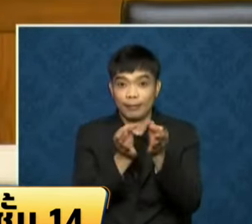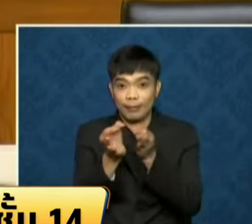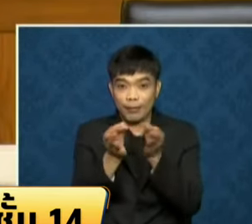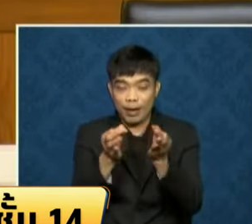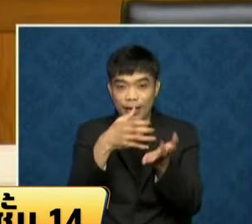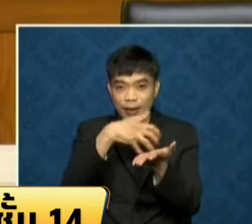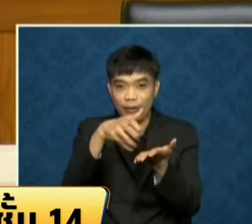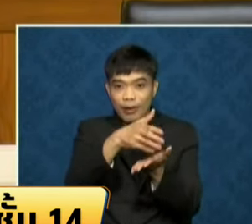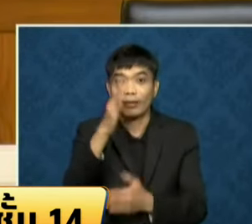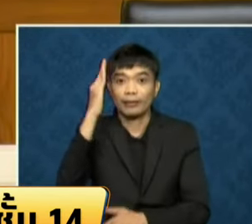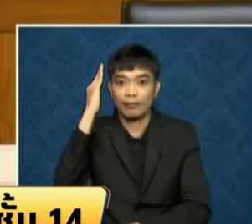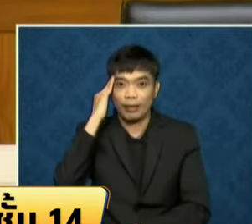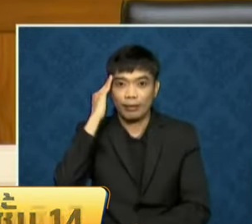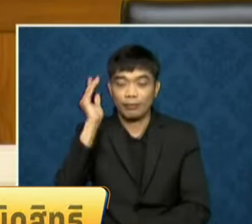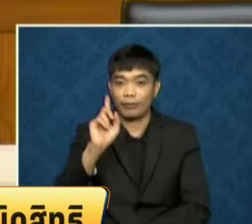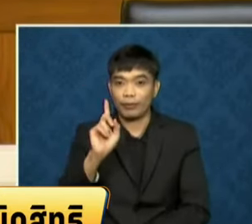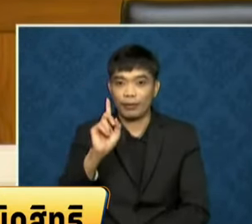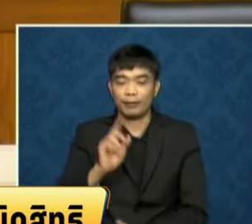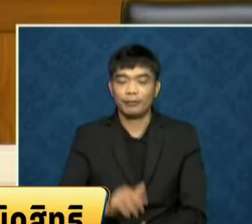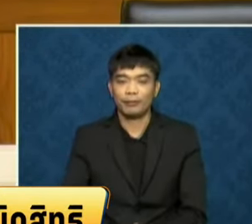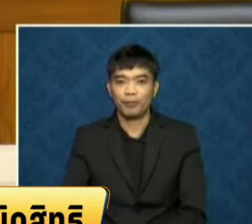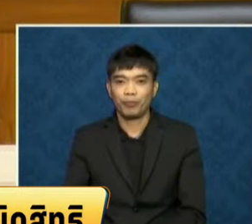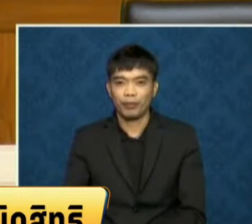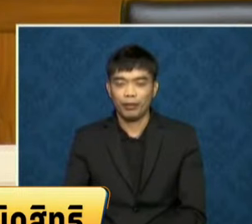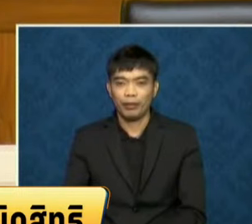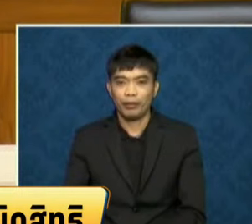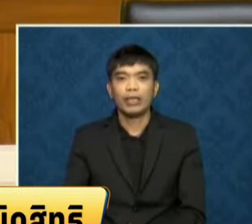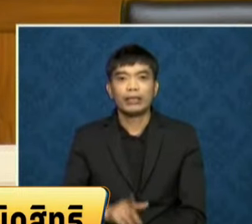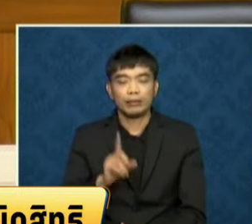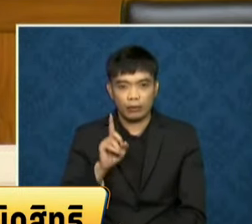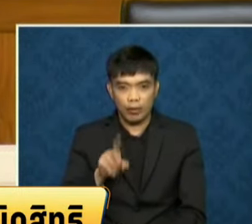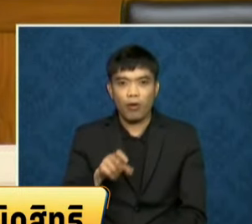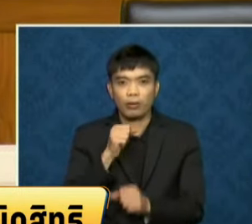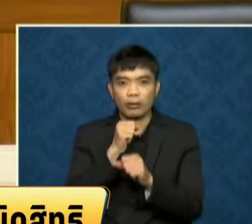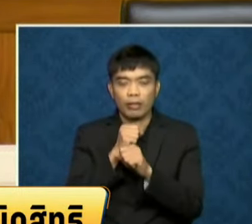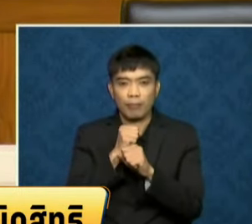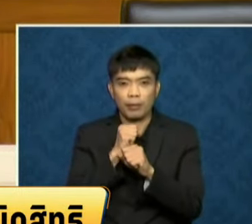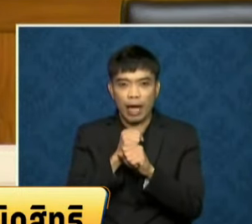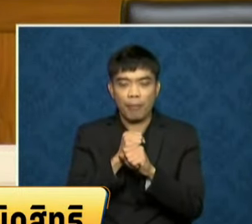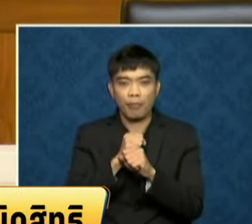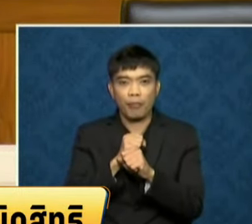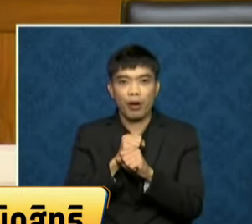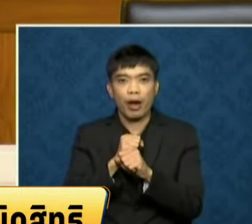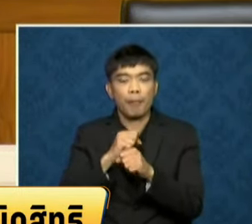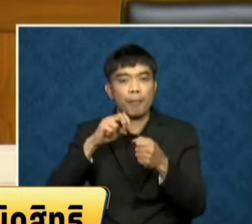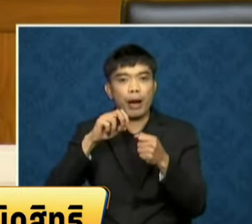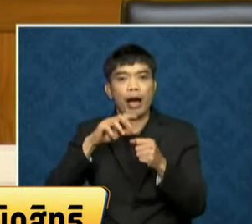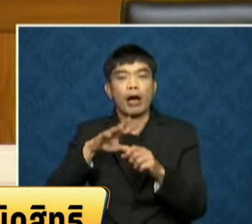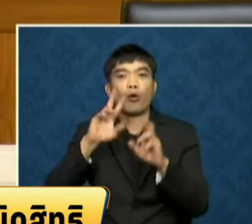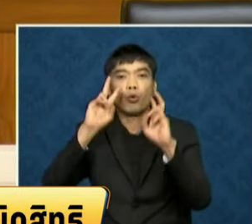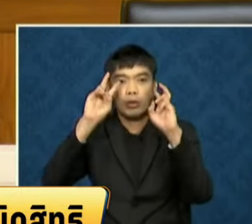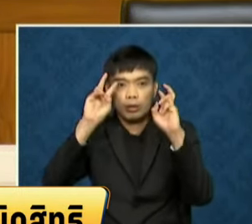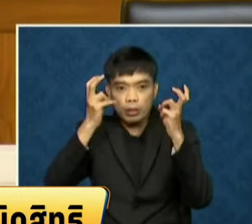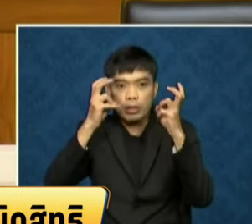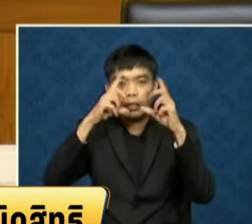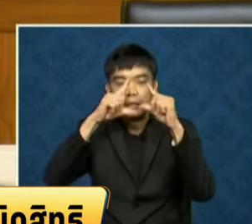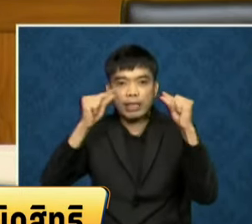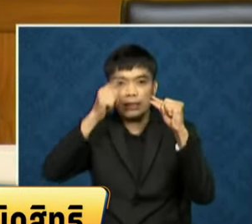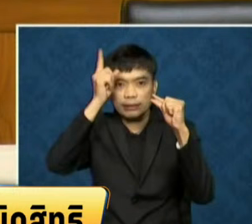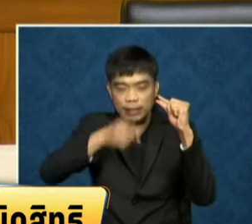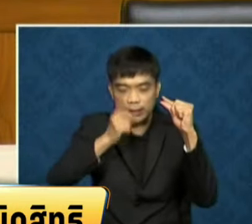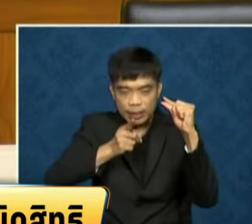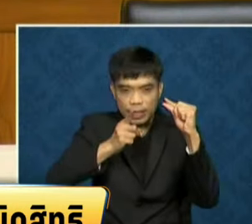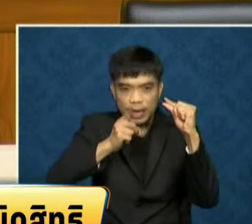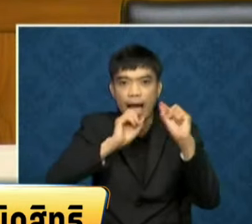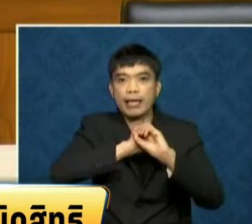โทษก็ย้ำนะคะว่าการโษไม่ใช่การลดโทษก็ยังอยู่ระว่างการลงโทษอยู่ยืนยันค่ะว่าทุกอย่างนั้น